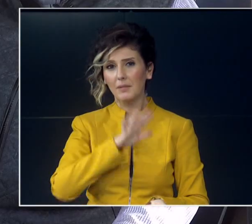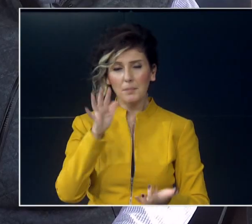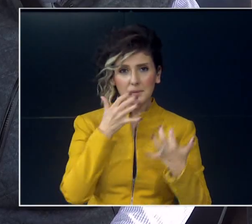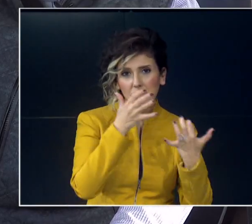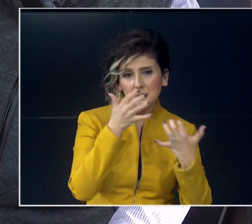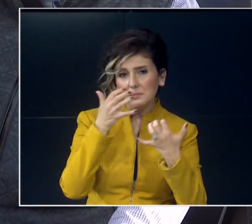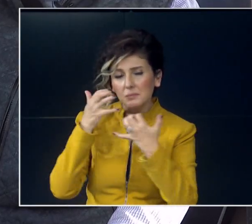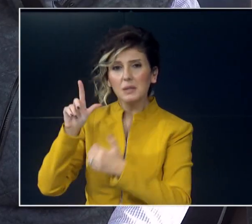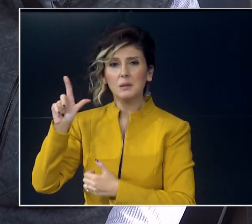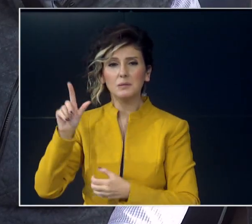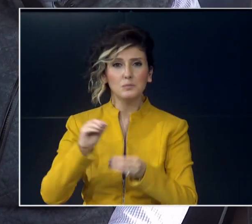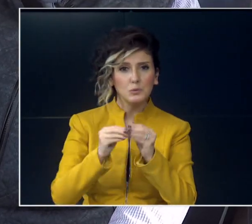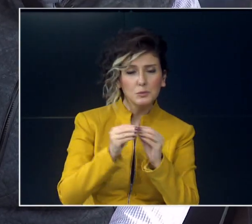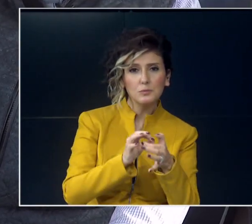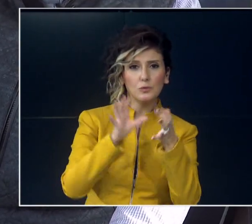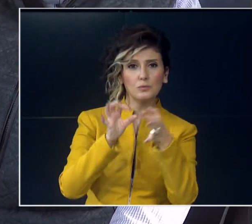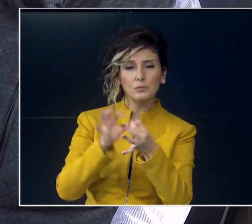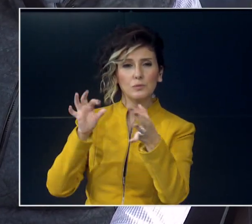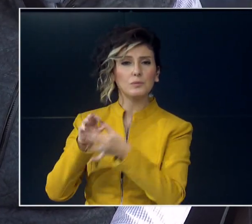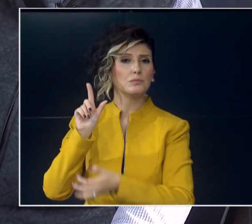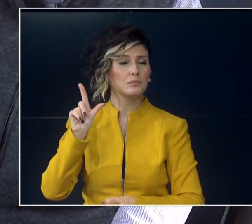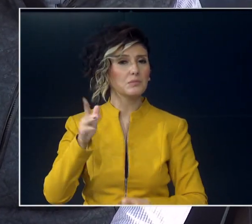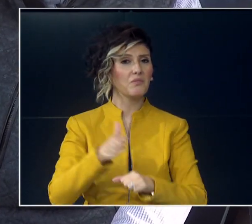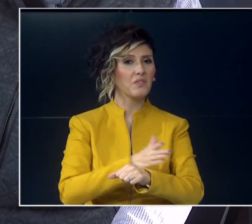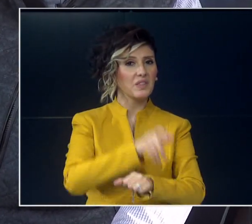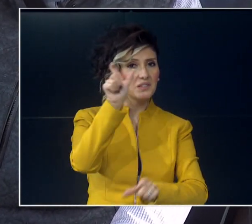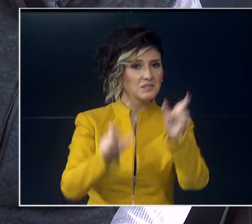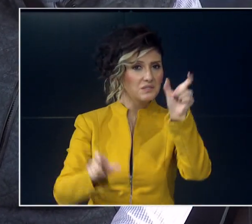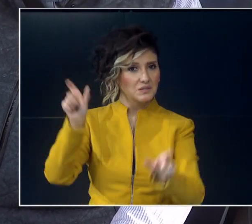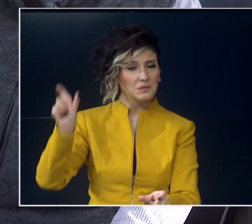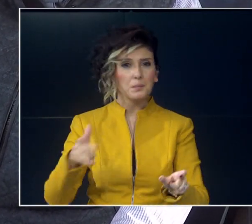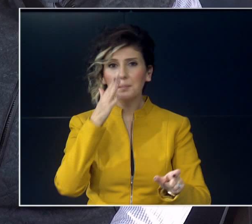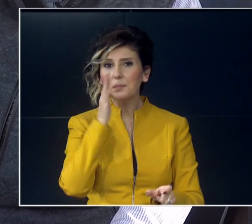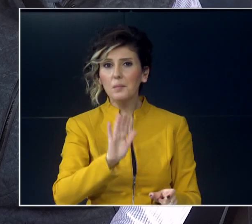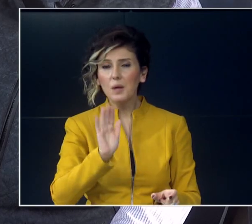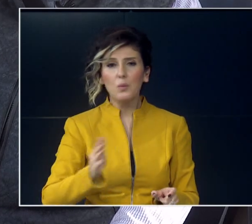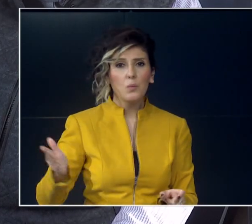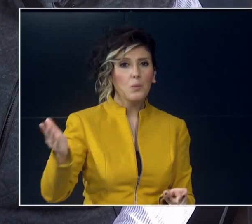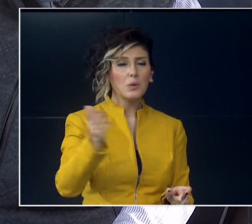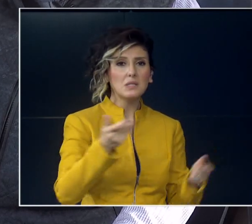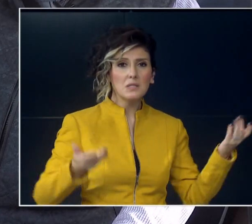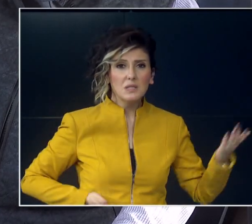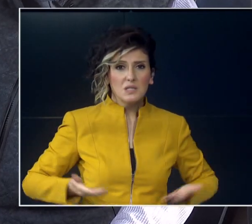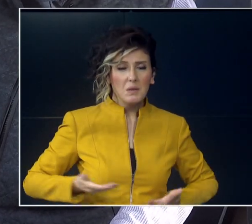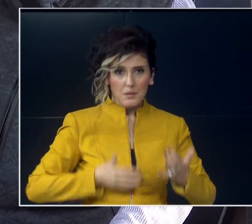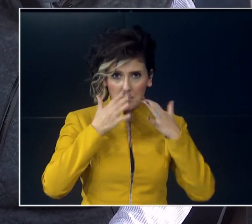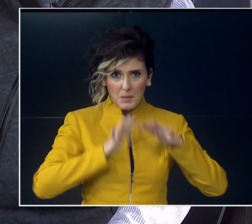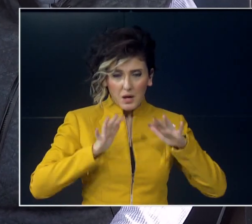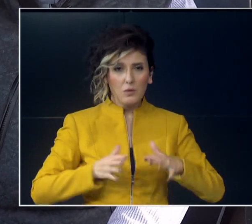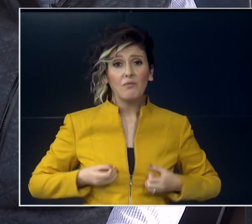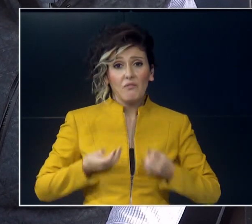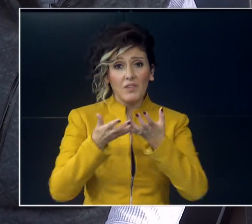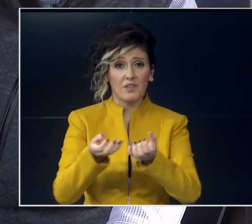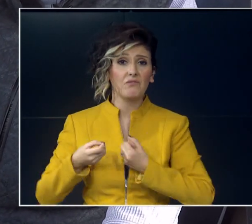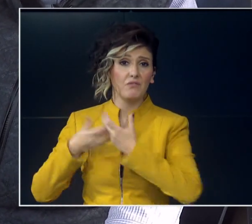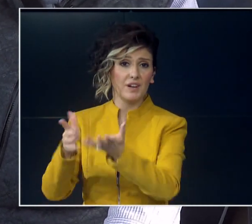ilgilenmeniz gerekiyor, sıkıntıları çözmeniz gerekiyor, vatandaşın beklediği hizmetleri yapmanız gerekiyor.